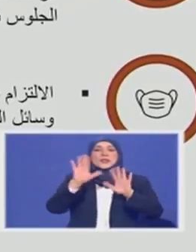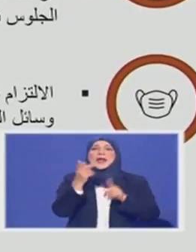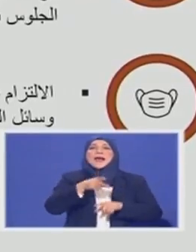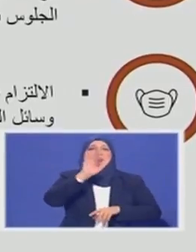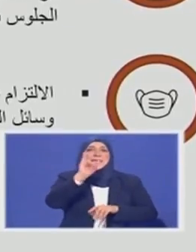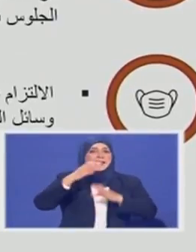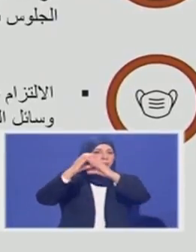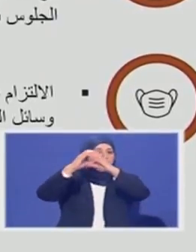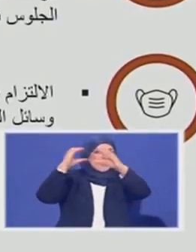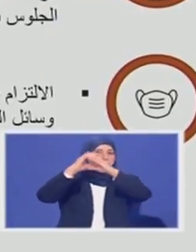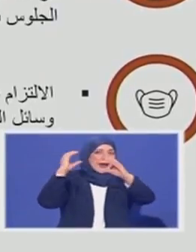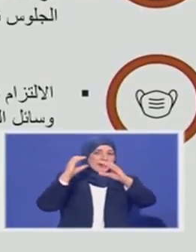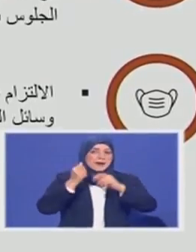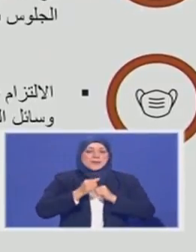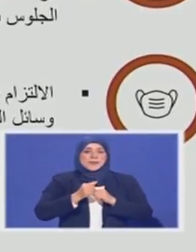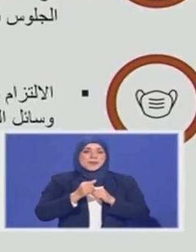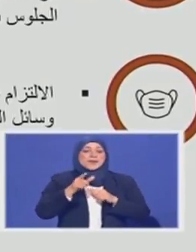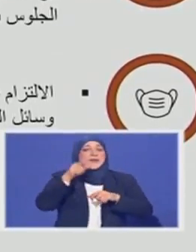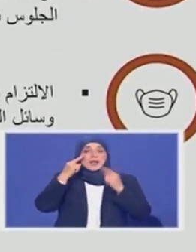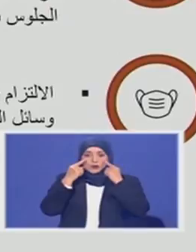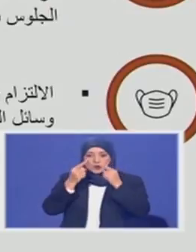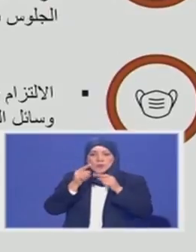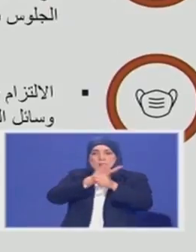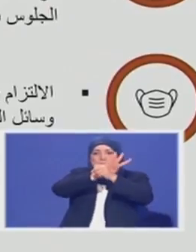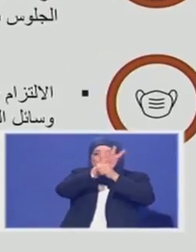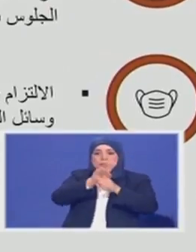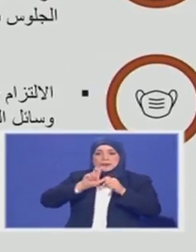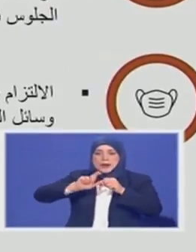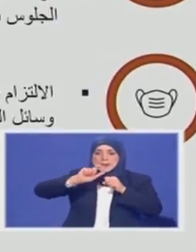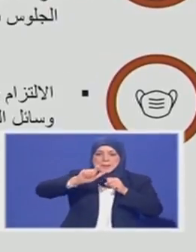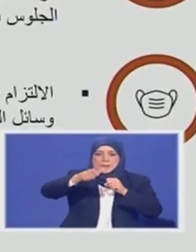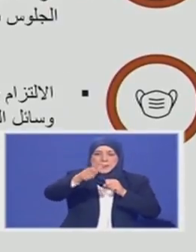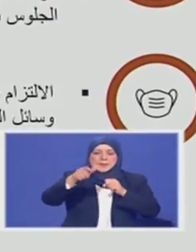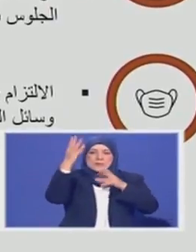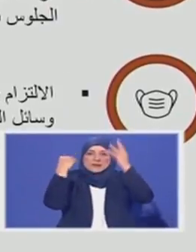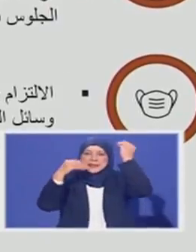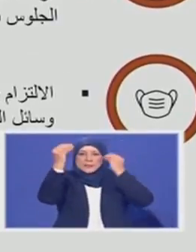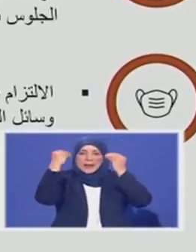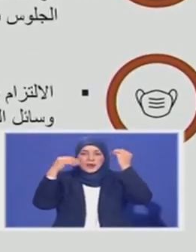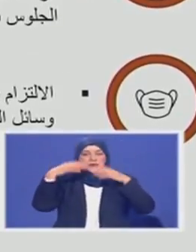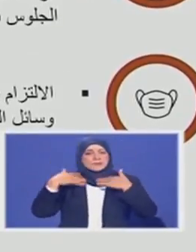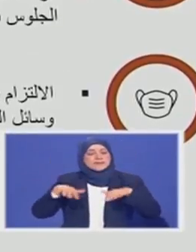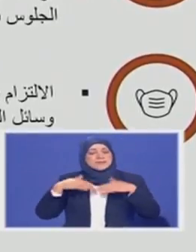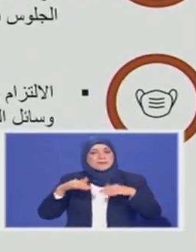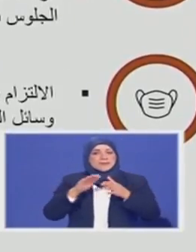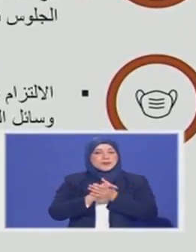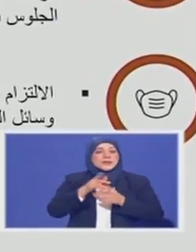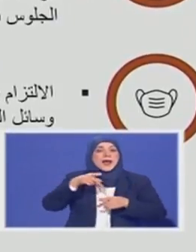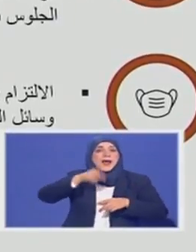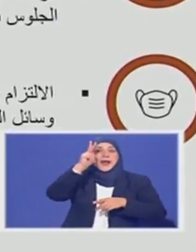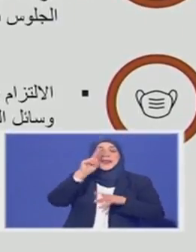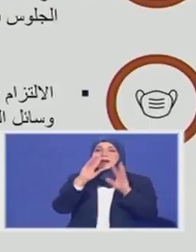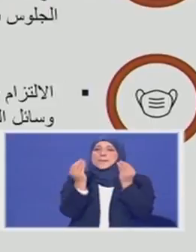يعني الانتشار الوباء شفناه في بعض التجارب المقارنة جاي في العديد